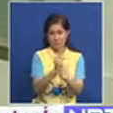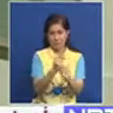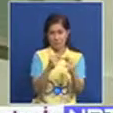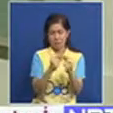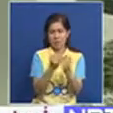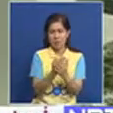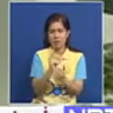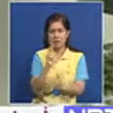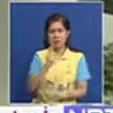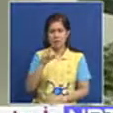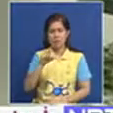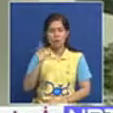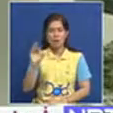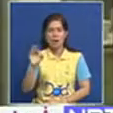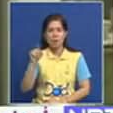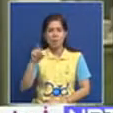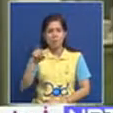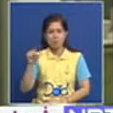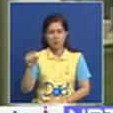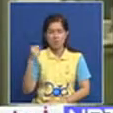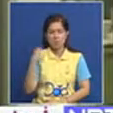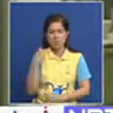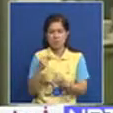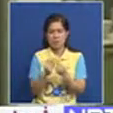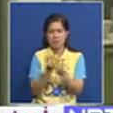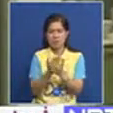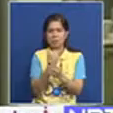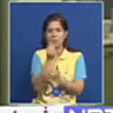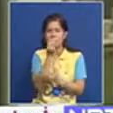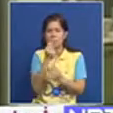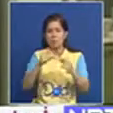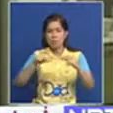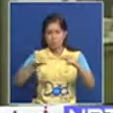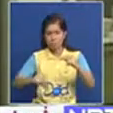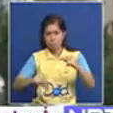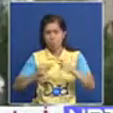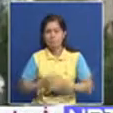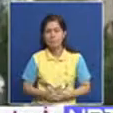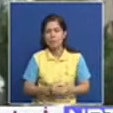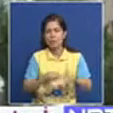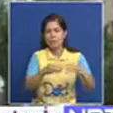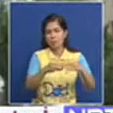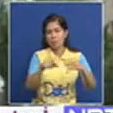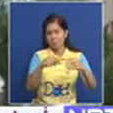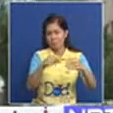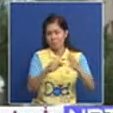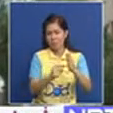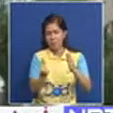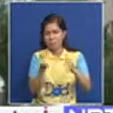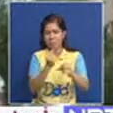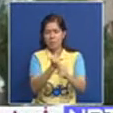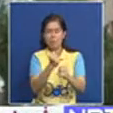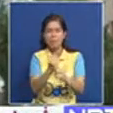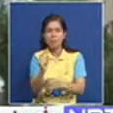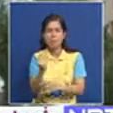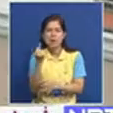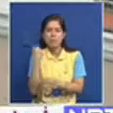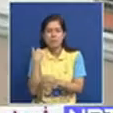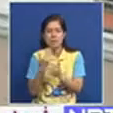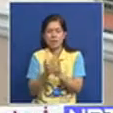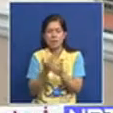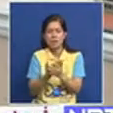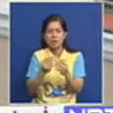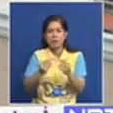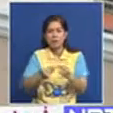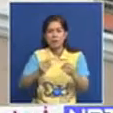อยละ 4.23 ซึ่งถือว่าเป็นอัตราดอกเบี้ยที่ถูกกว่าในท้องตลาดโดยจะเน้นในกลุ่มผู้ที่เพิ่งเริ่มต้นทำงานโดยผู้มีรายได้